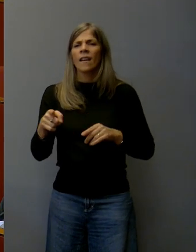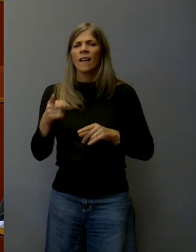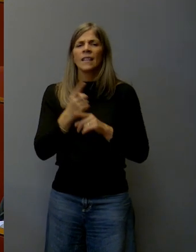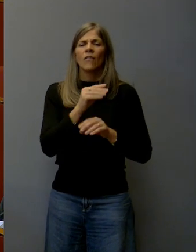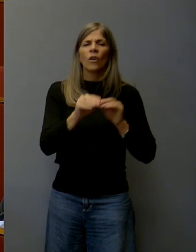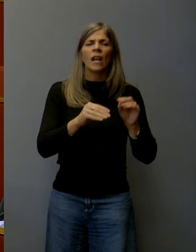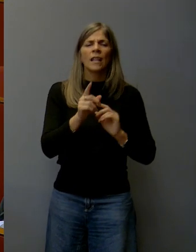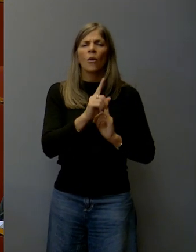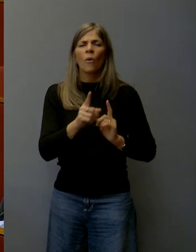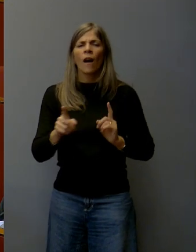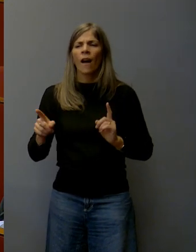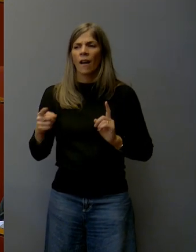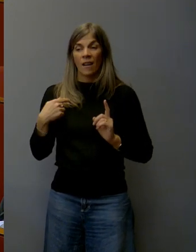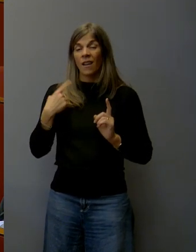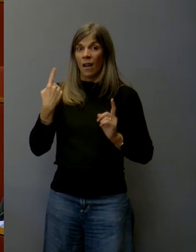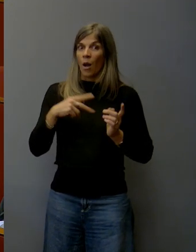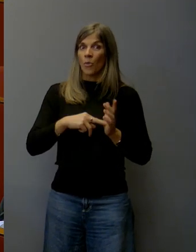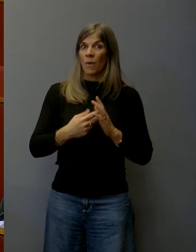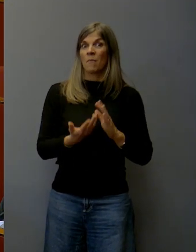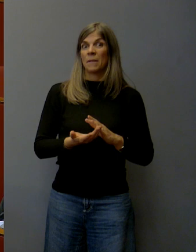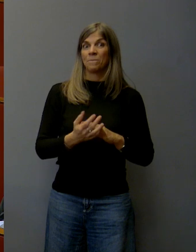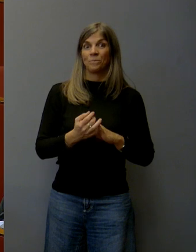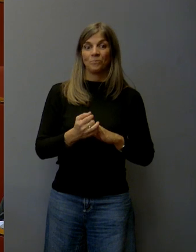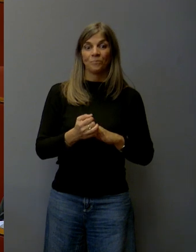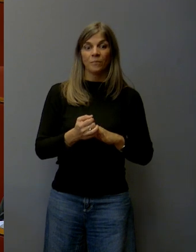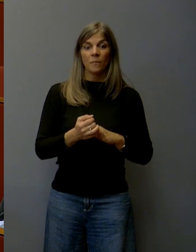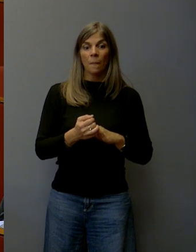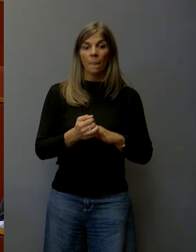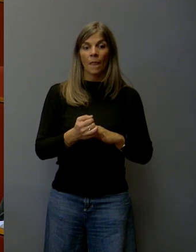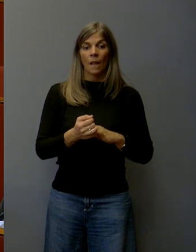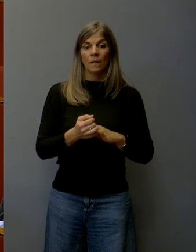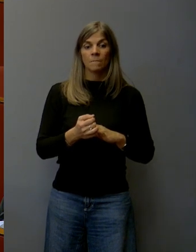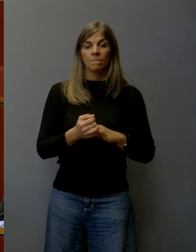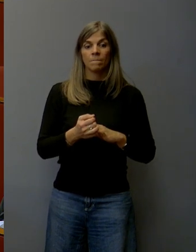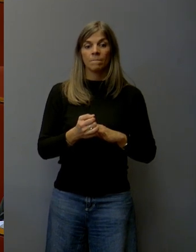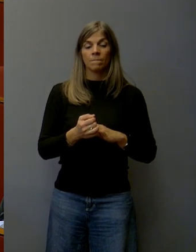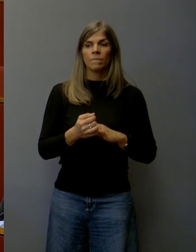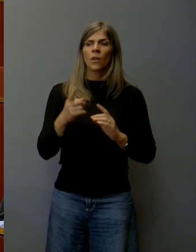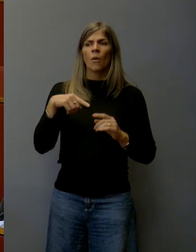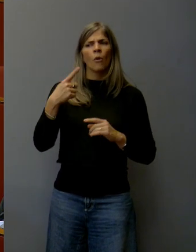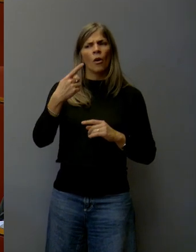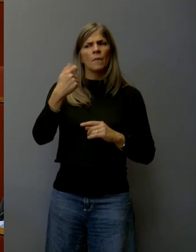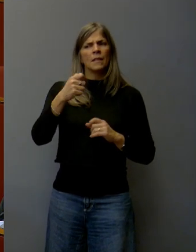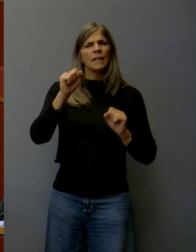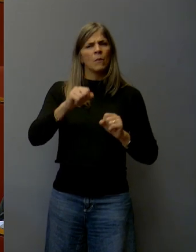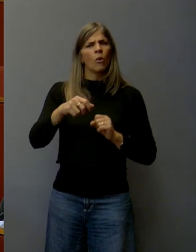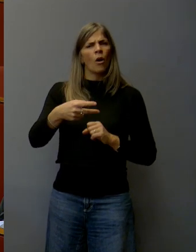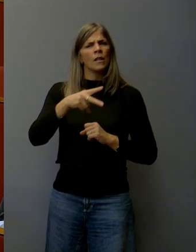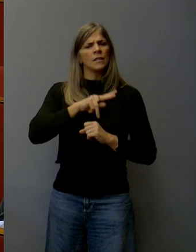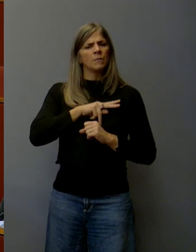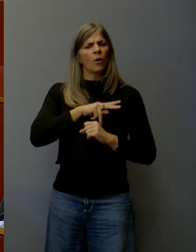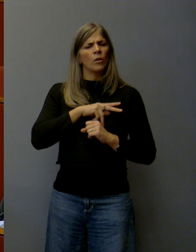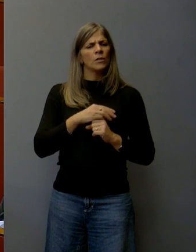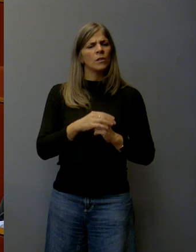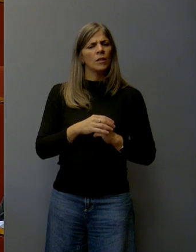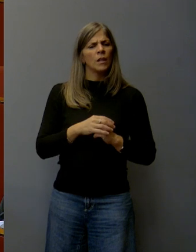darà un parere su questo mio ordine del giorno è difficile presidente poi me lo faccia sapere che ha dato il parere su